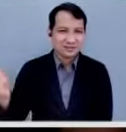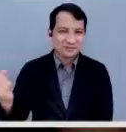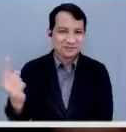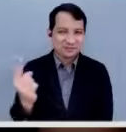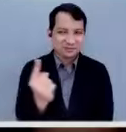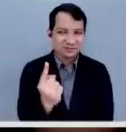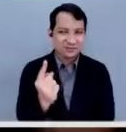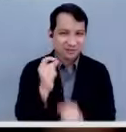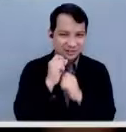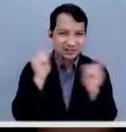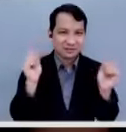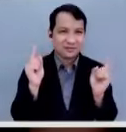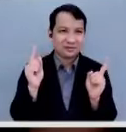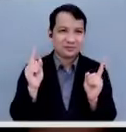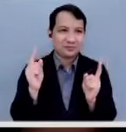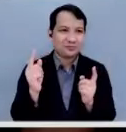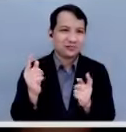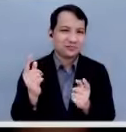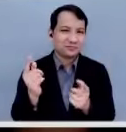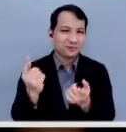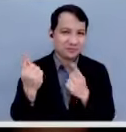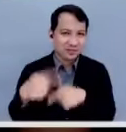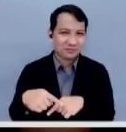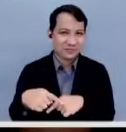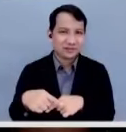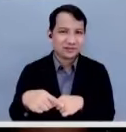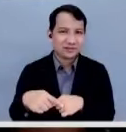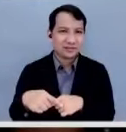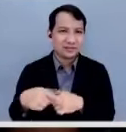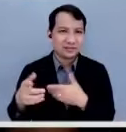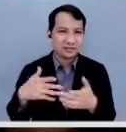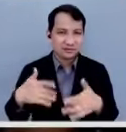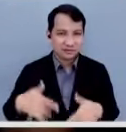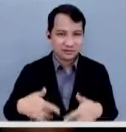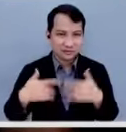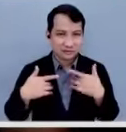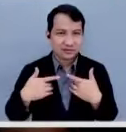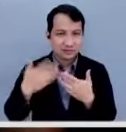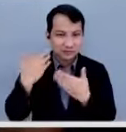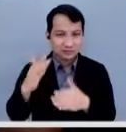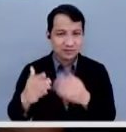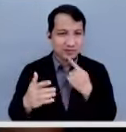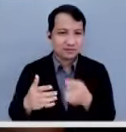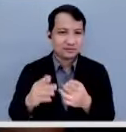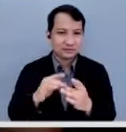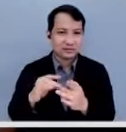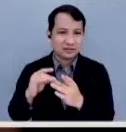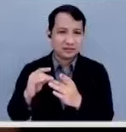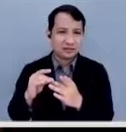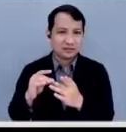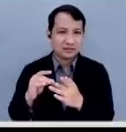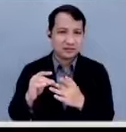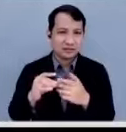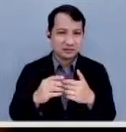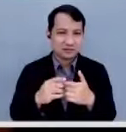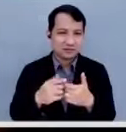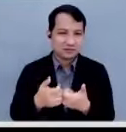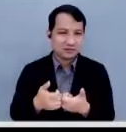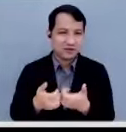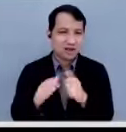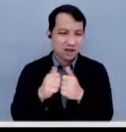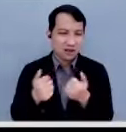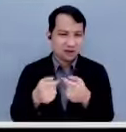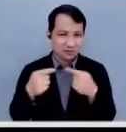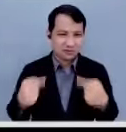na scenario na darating sa buhay natin. Minsan di natin maiwasan, especially pag relationship. So, paano ba labanan ang